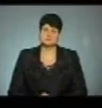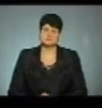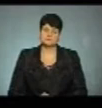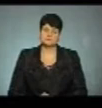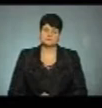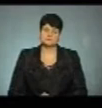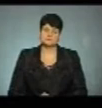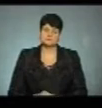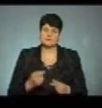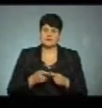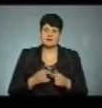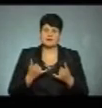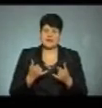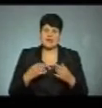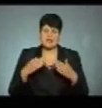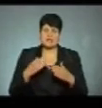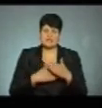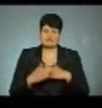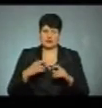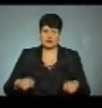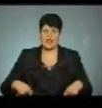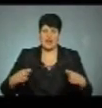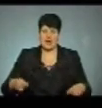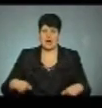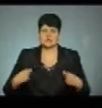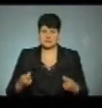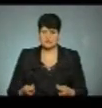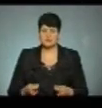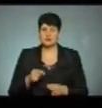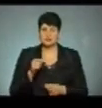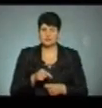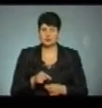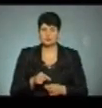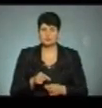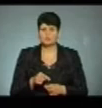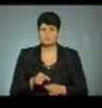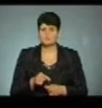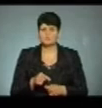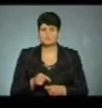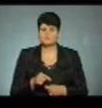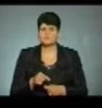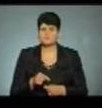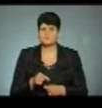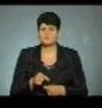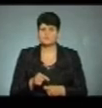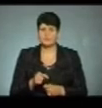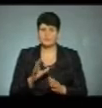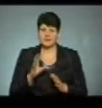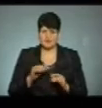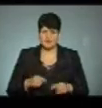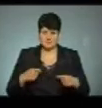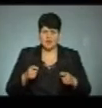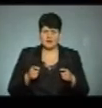Це для інвалідної коляски. Отут відкривається той, ну, туди запихається в інвалідну